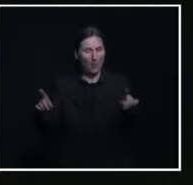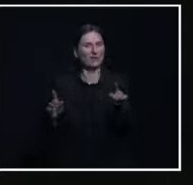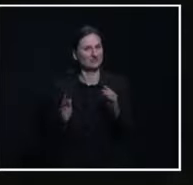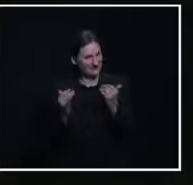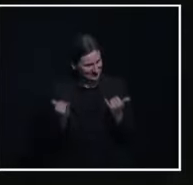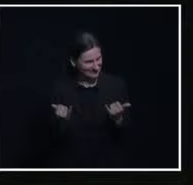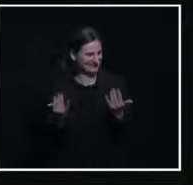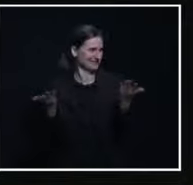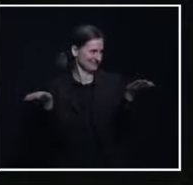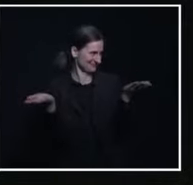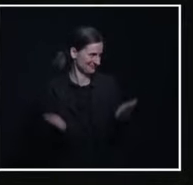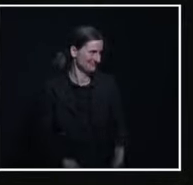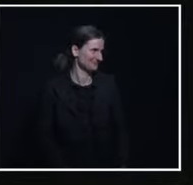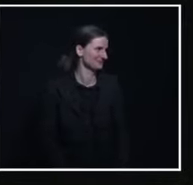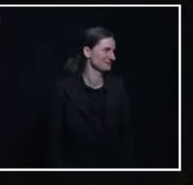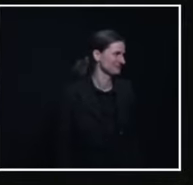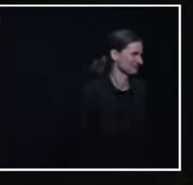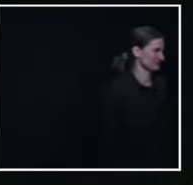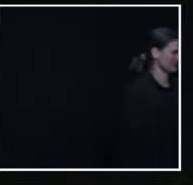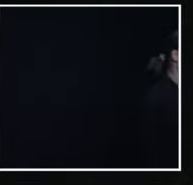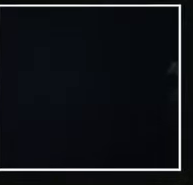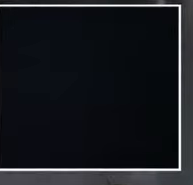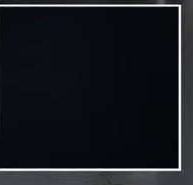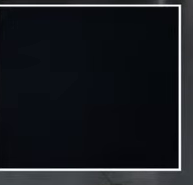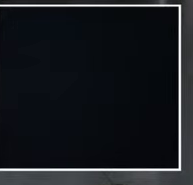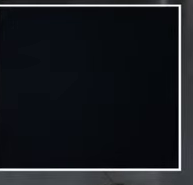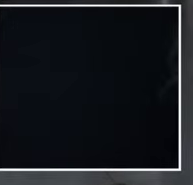Danke, Rupert Huber.